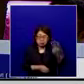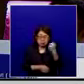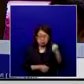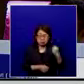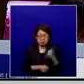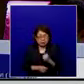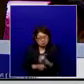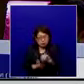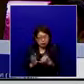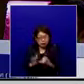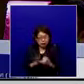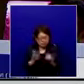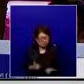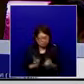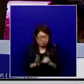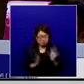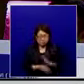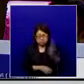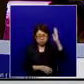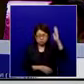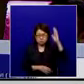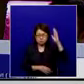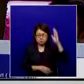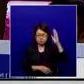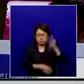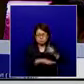ท่านประธานครับท่านประธานครับ